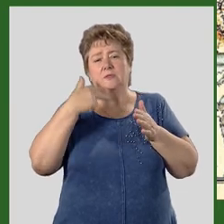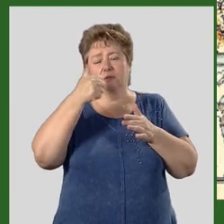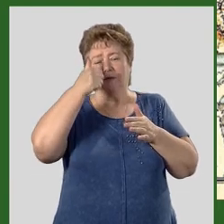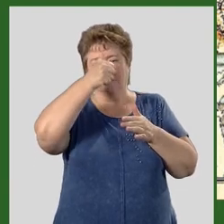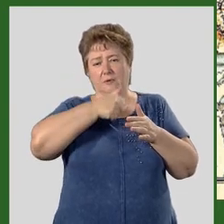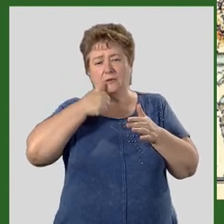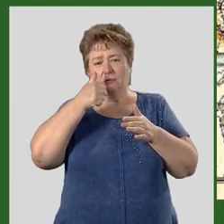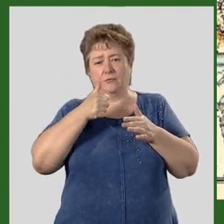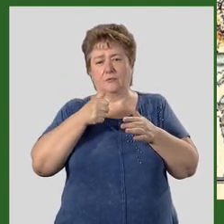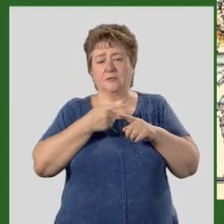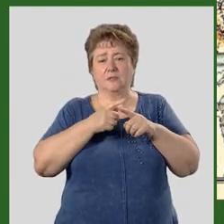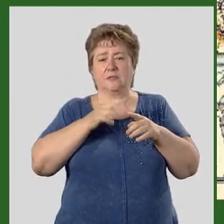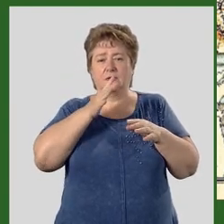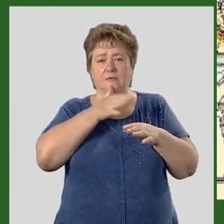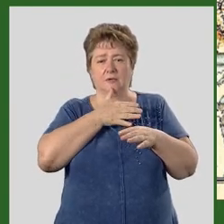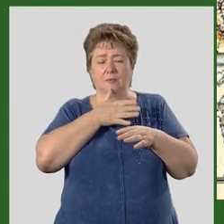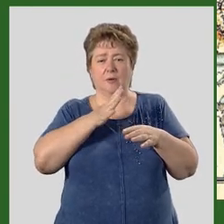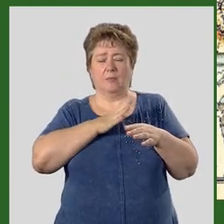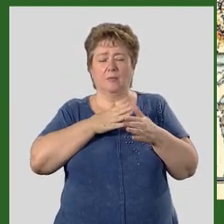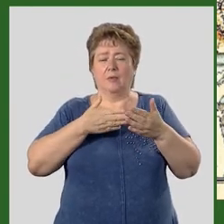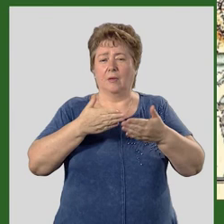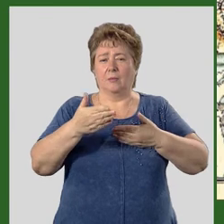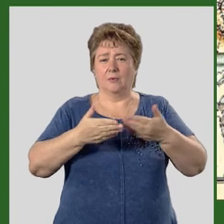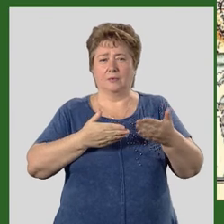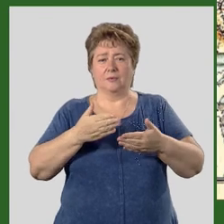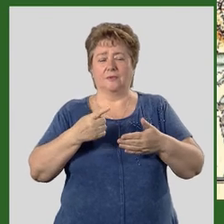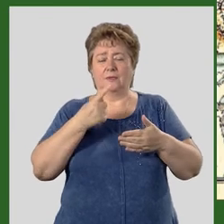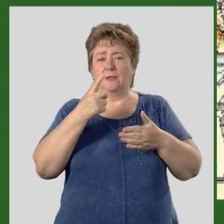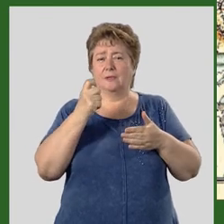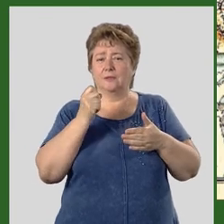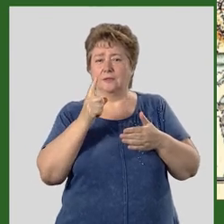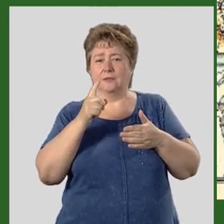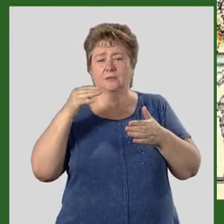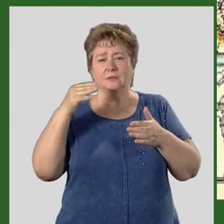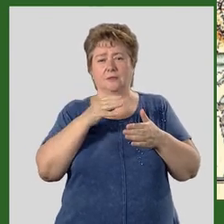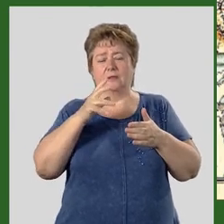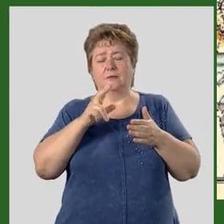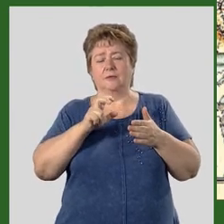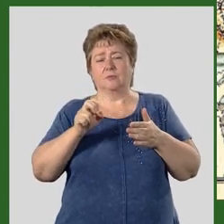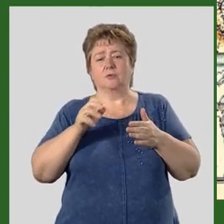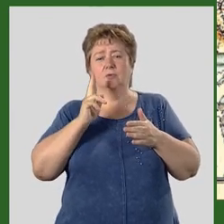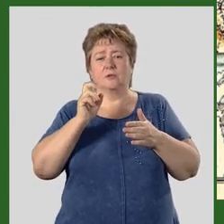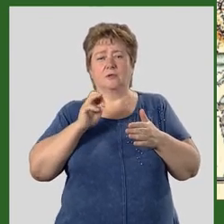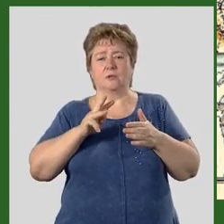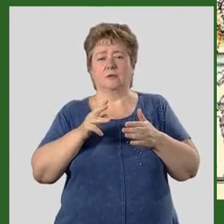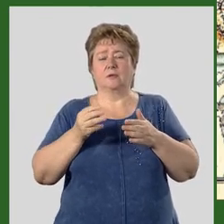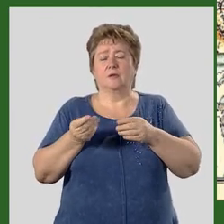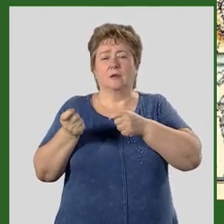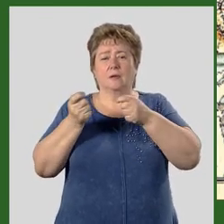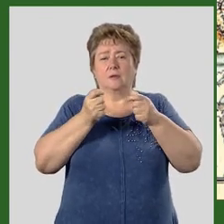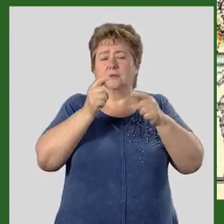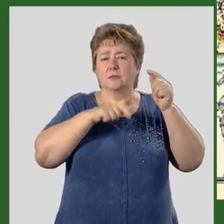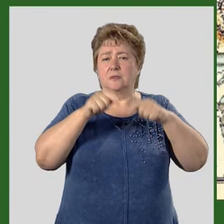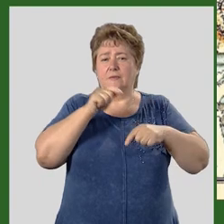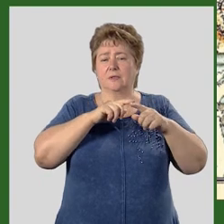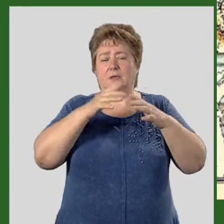1873 годов. За это время было пройдено 11 800 километров. Составлена